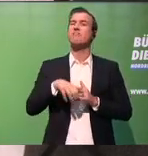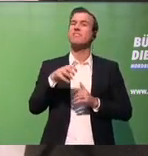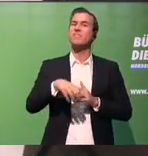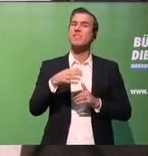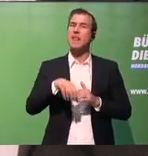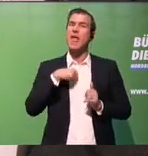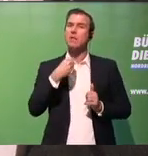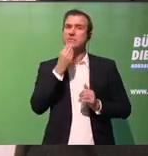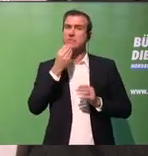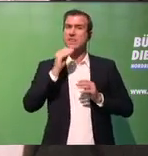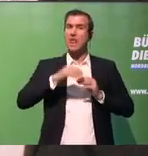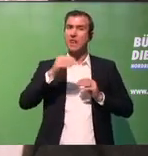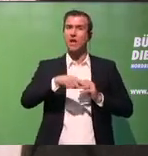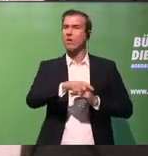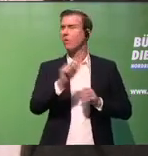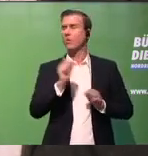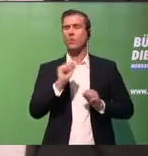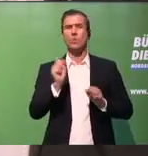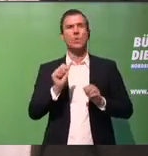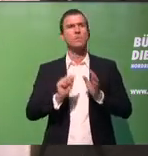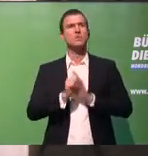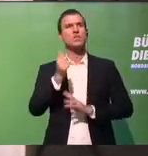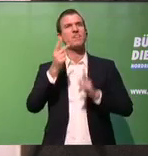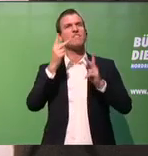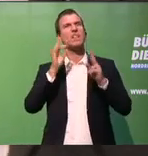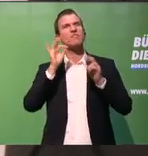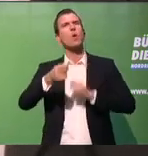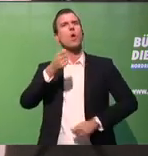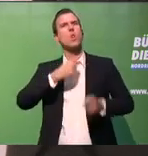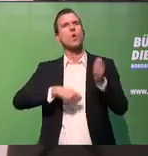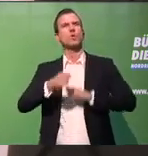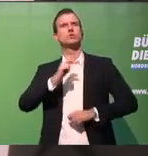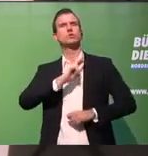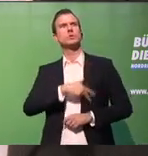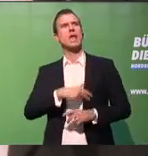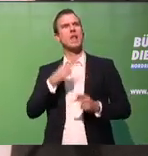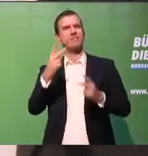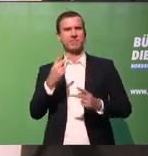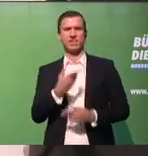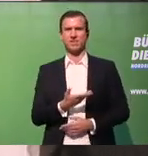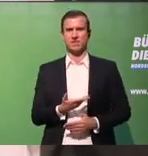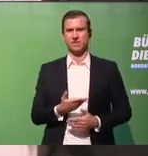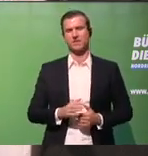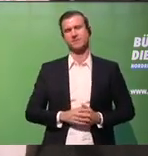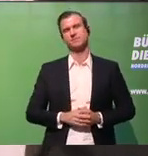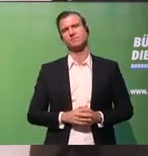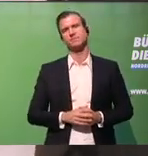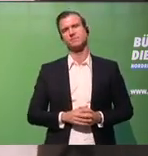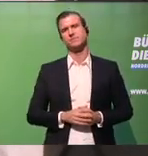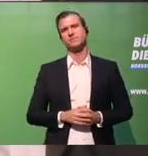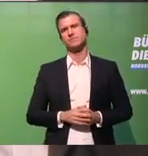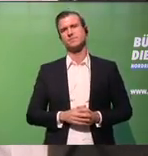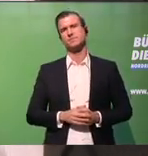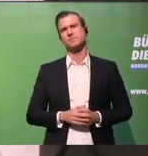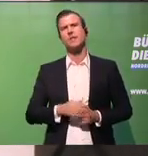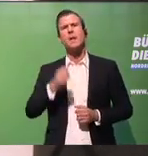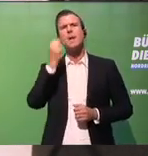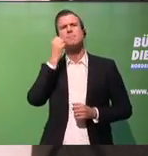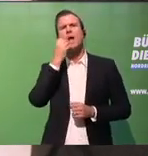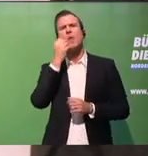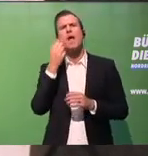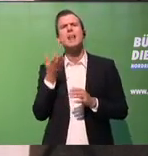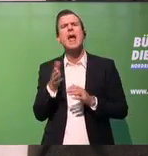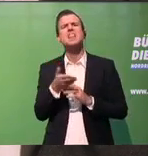Lebensmitteln bekommt eine elementare ökologische und soziale Bedeutung. Die kleinbäuerliche